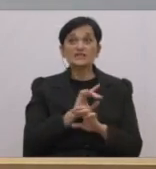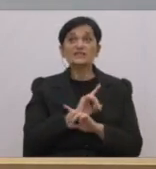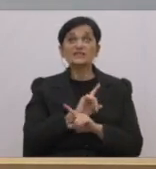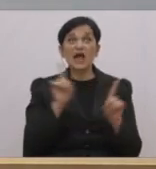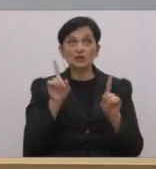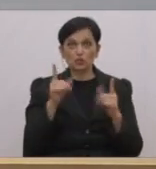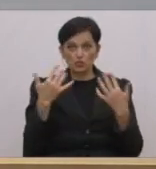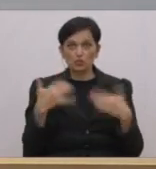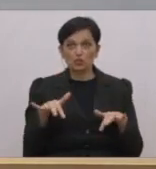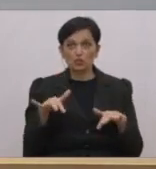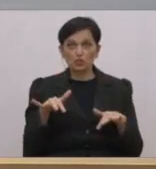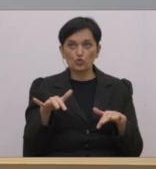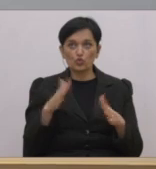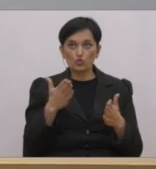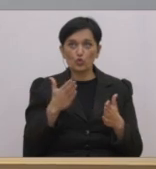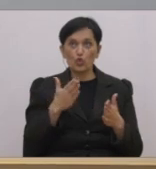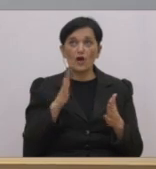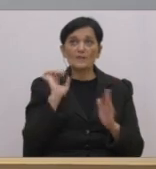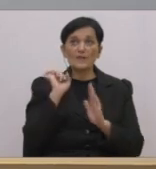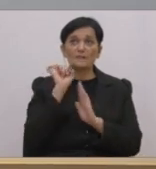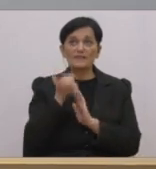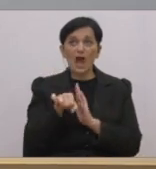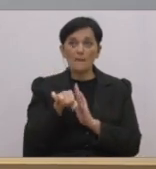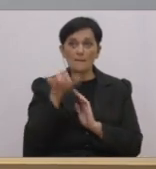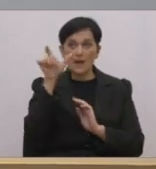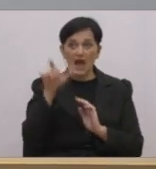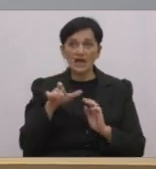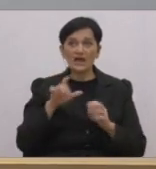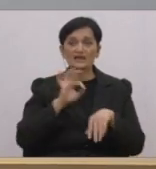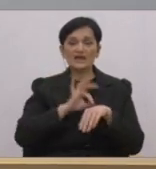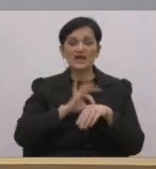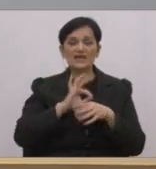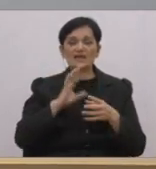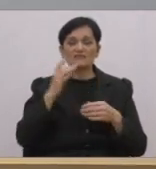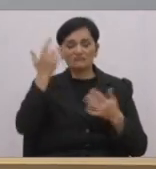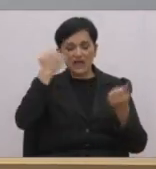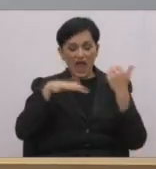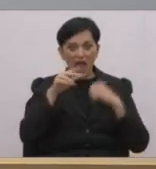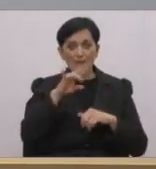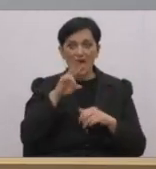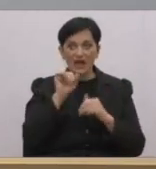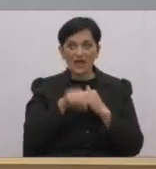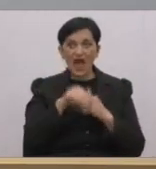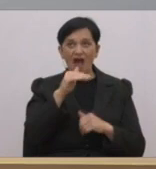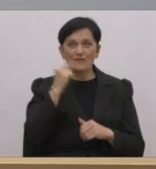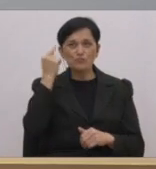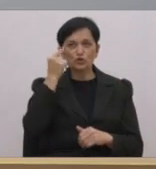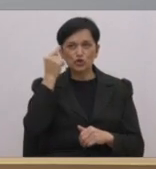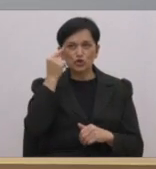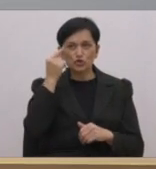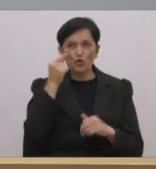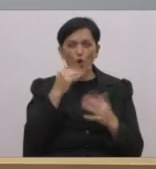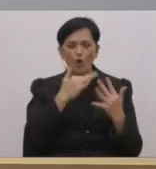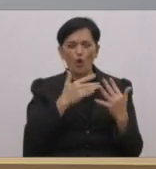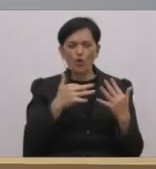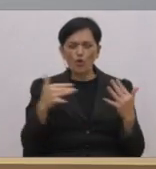მოხდა. კაფექსია დაამარცხა იმ კაცმა, დემენცია დაამარცხა, ევკოდები, ანუ ფსიქიკურ აშლობათა